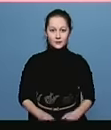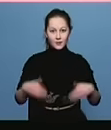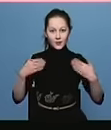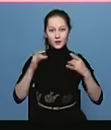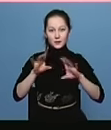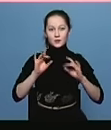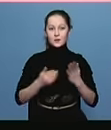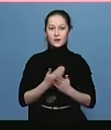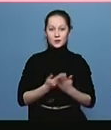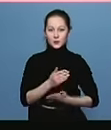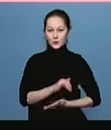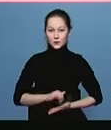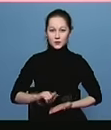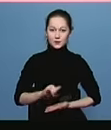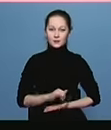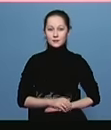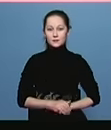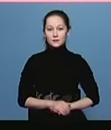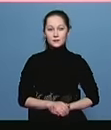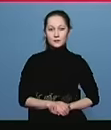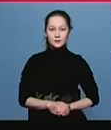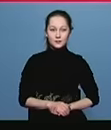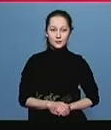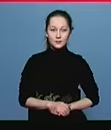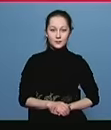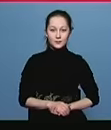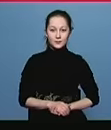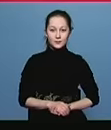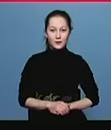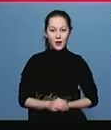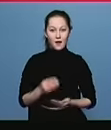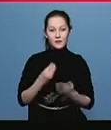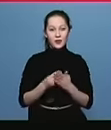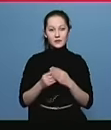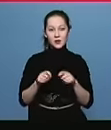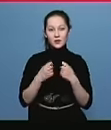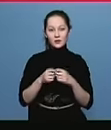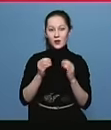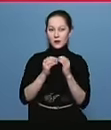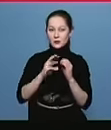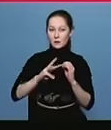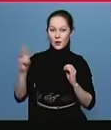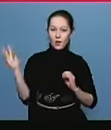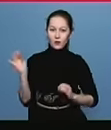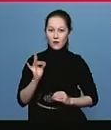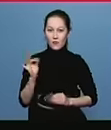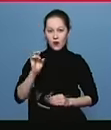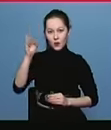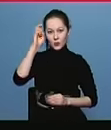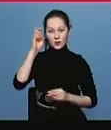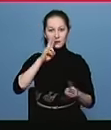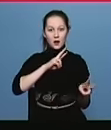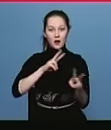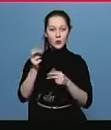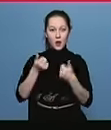Здравствуйте! В эфире новости Удмуртии, в студии Марины Симонова. Финансовых нарушений на 10 миллионов рублей Государственный контрольный